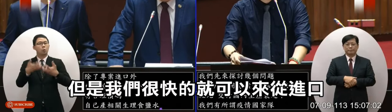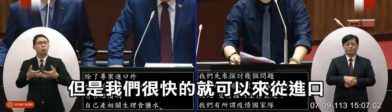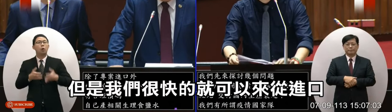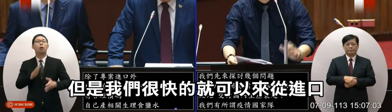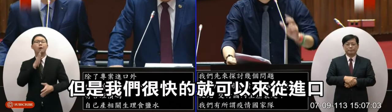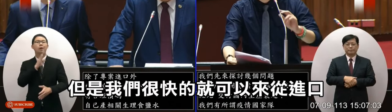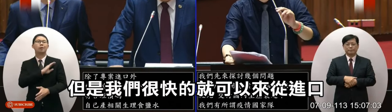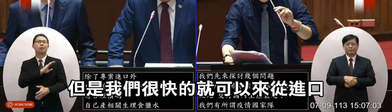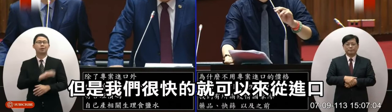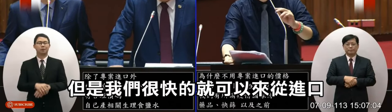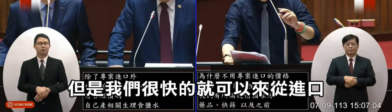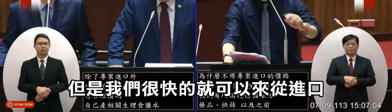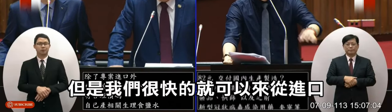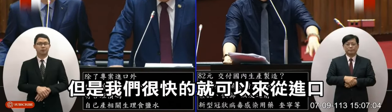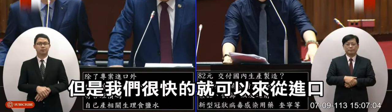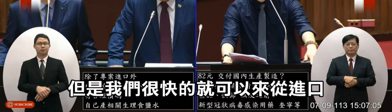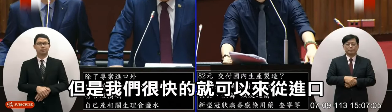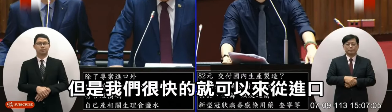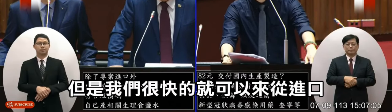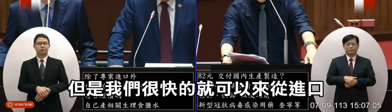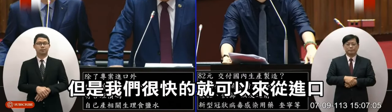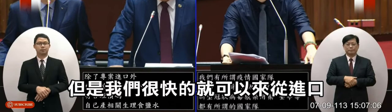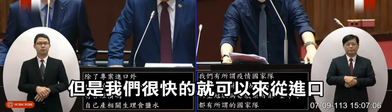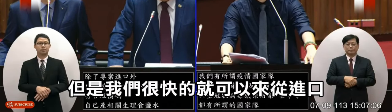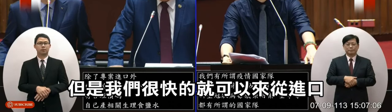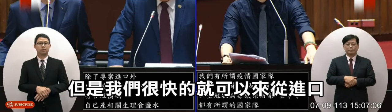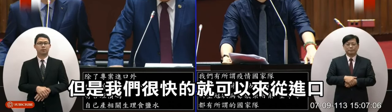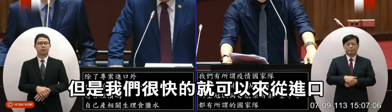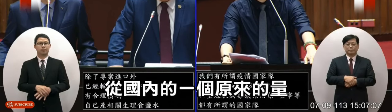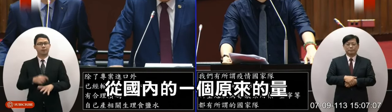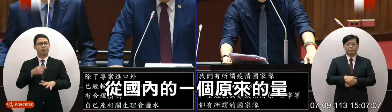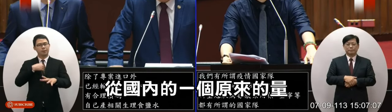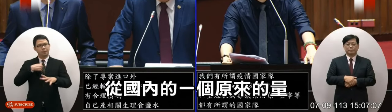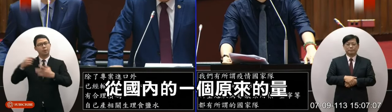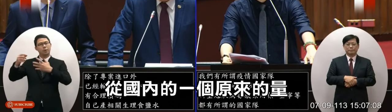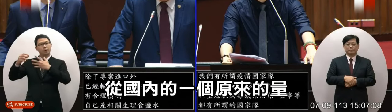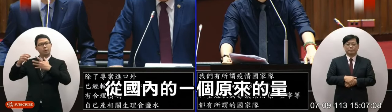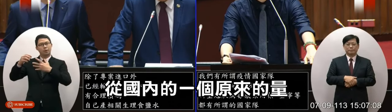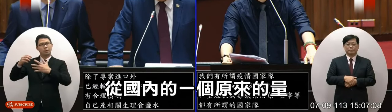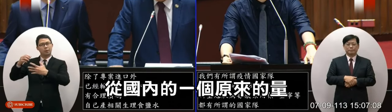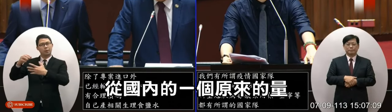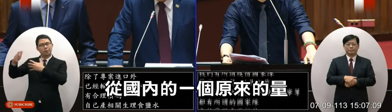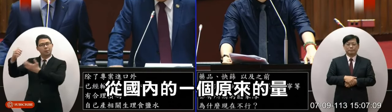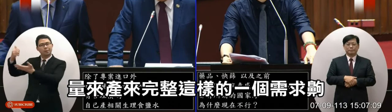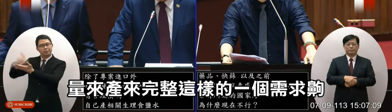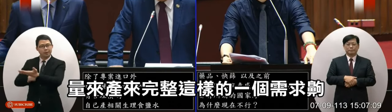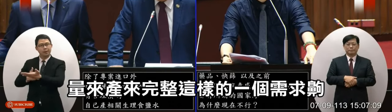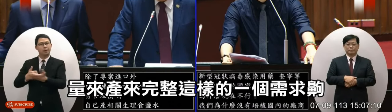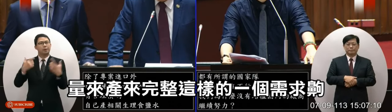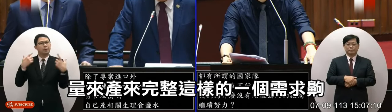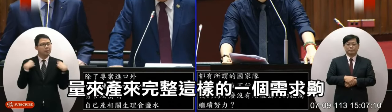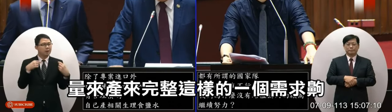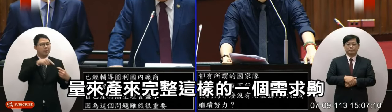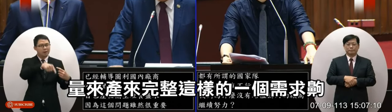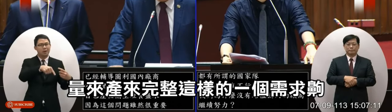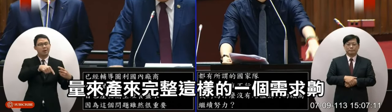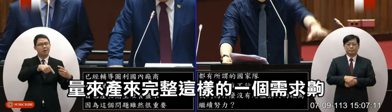们 很快的就可以，来从进口从国内的一个原来的量